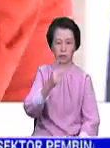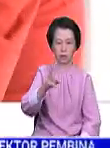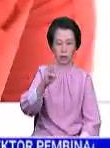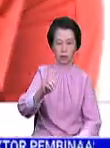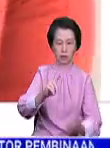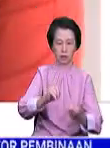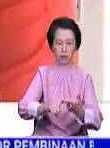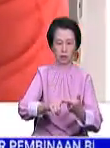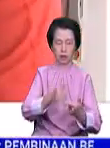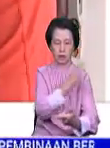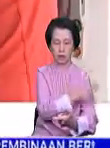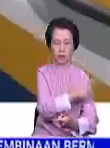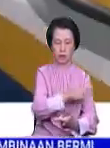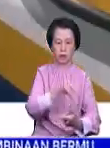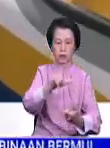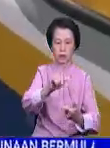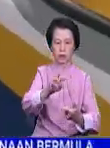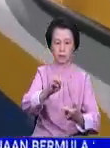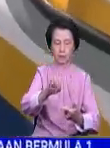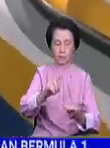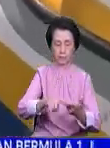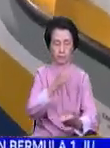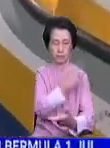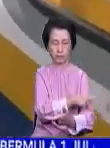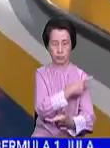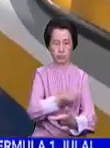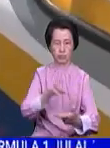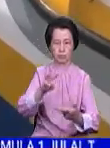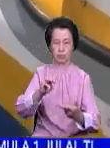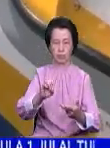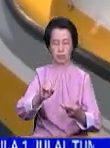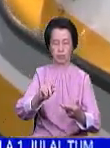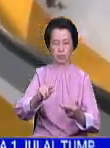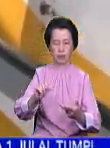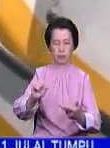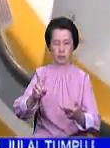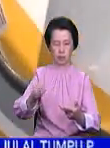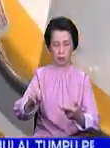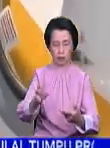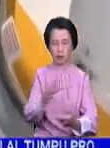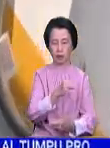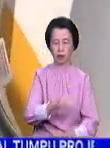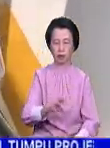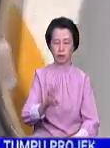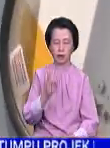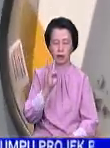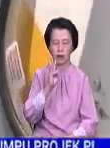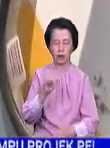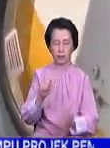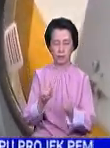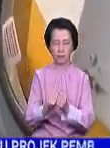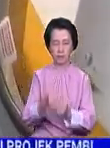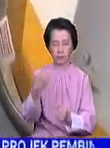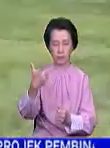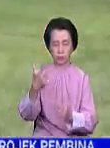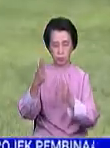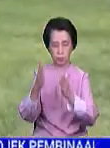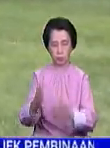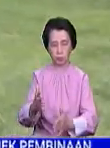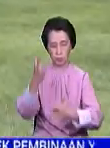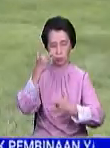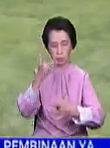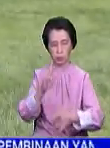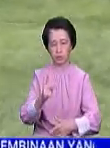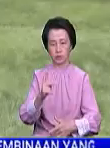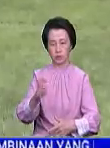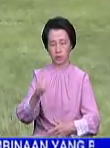Seridan, Klinik Kesihatan Long Bang dan Klinik Kesihatan Long Jegan. Operasi disertai kru RTM Miri, 3 orang warga kerja